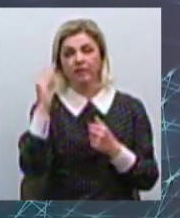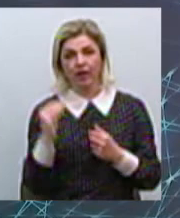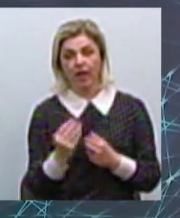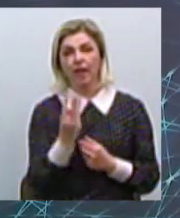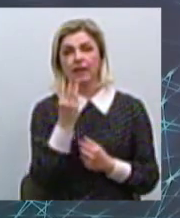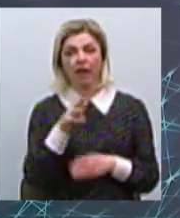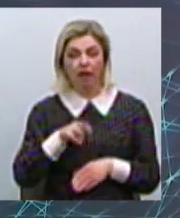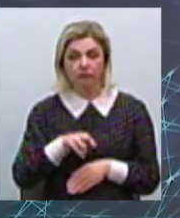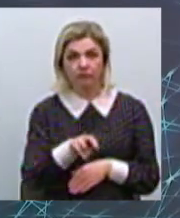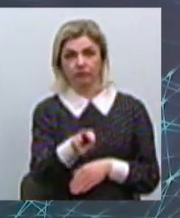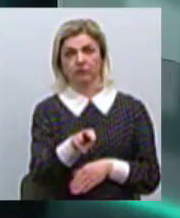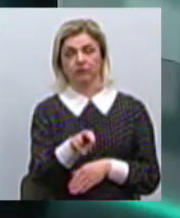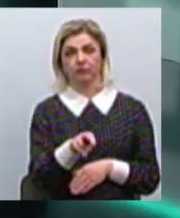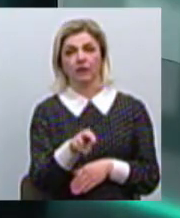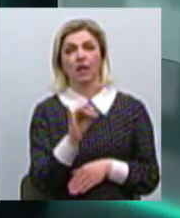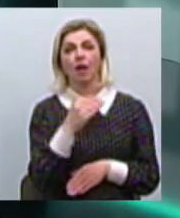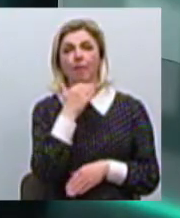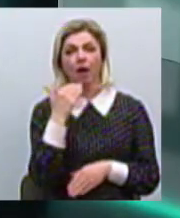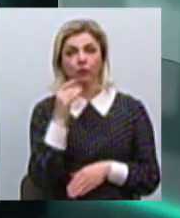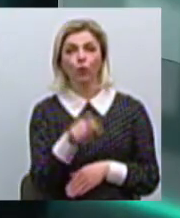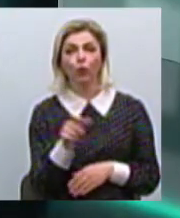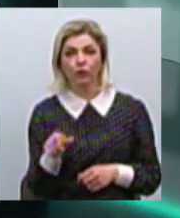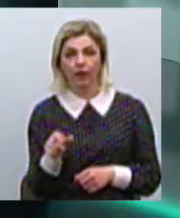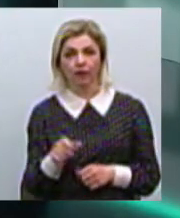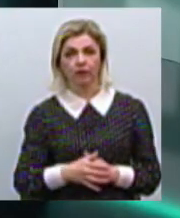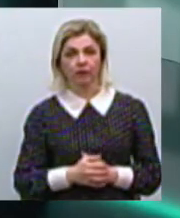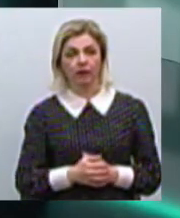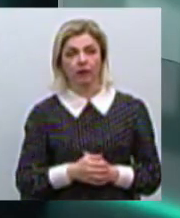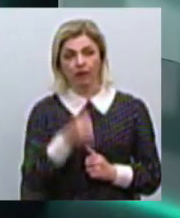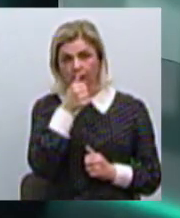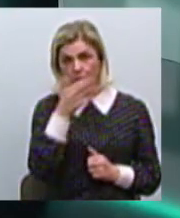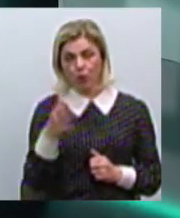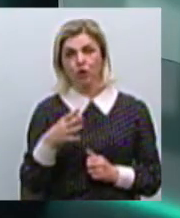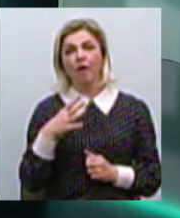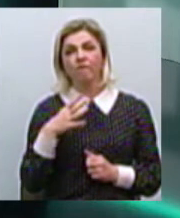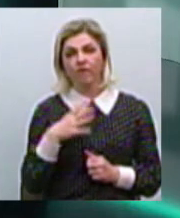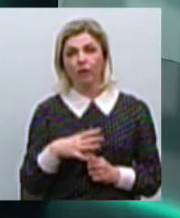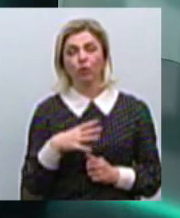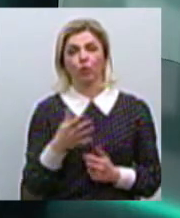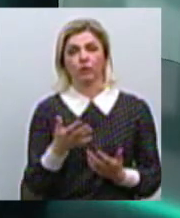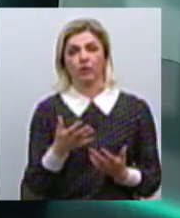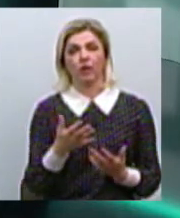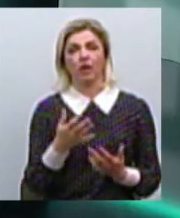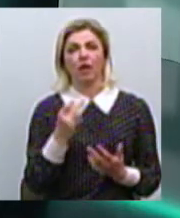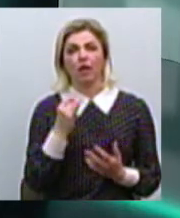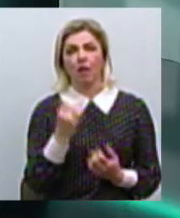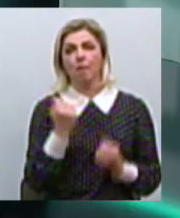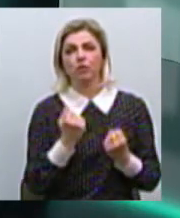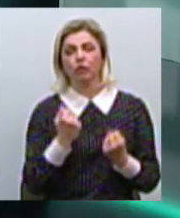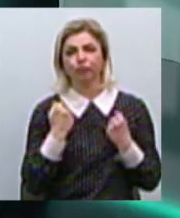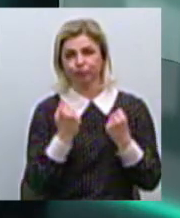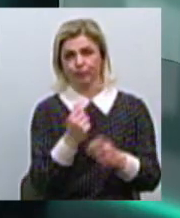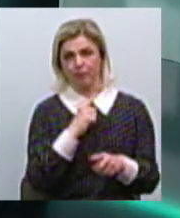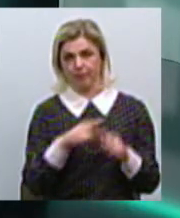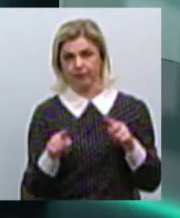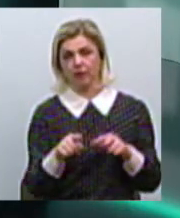полоси, і багато людей вони не можуть витримати спокуси і не розігнатися там. А,